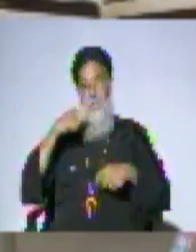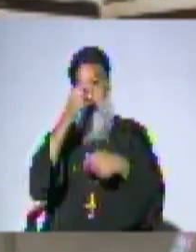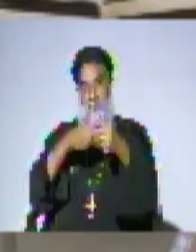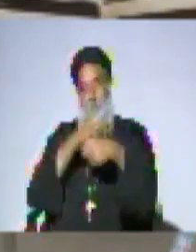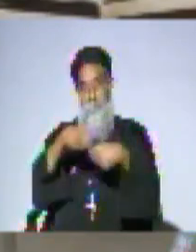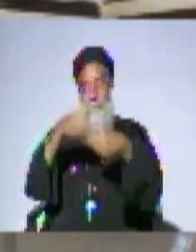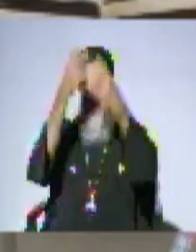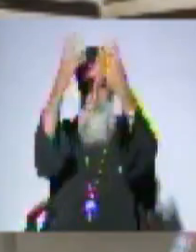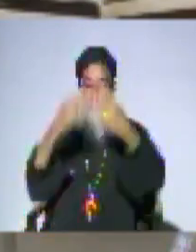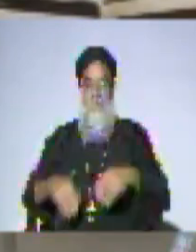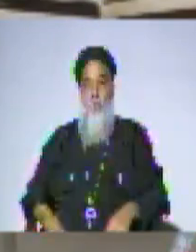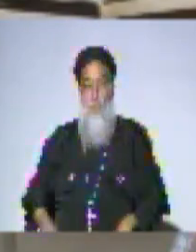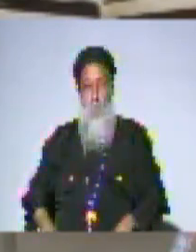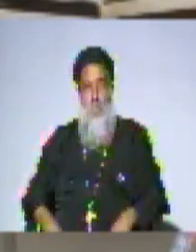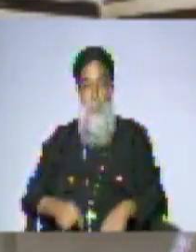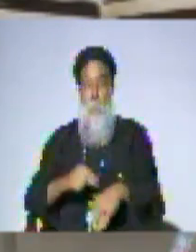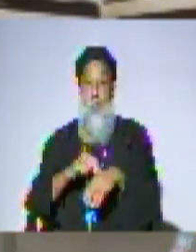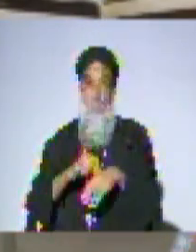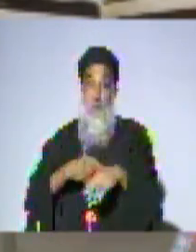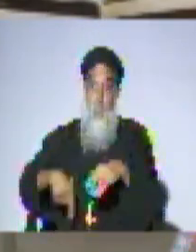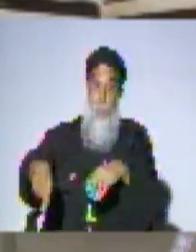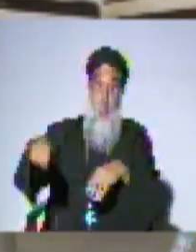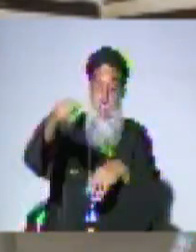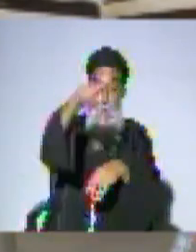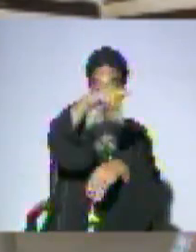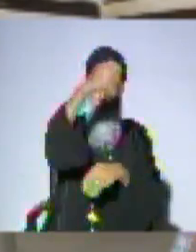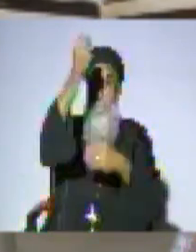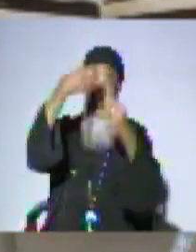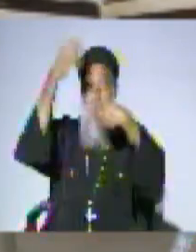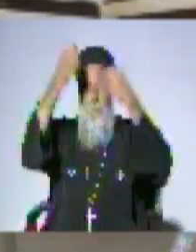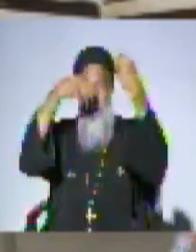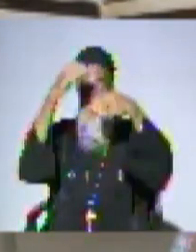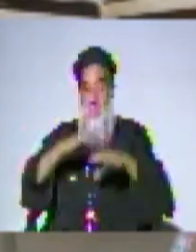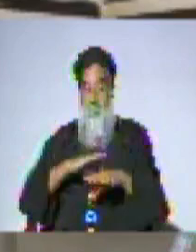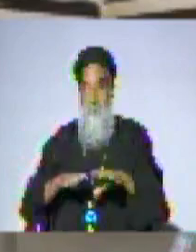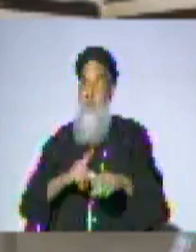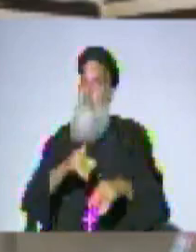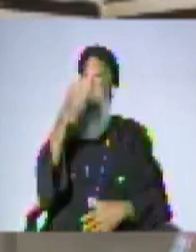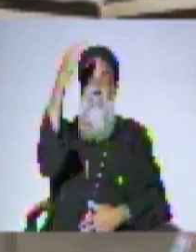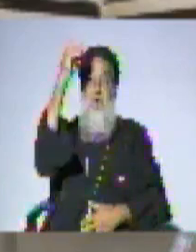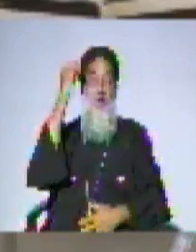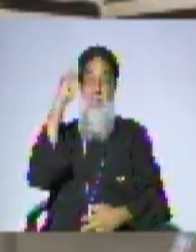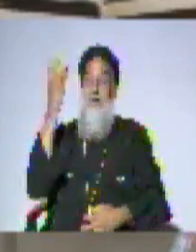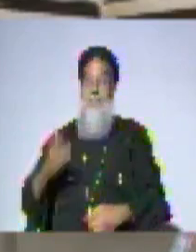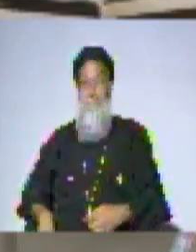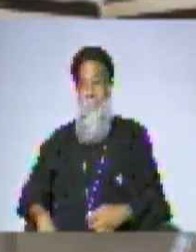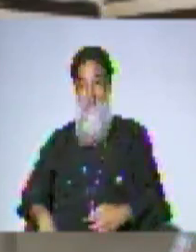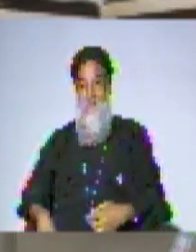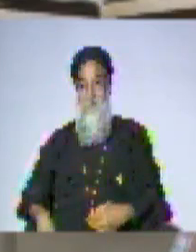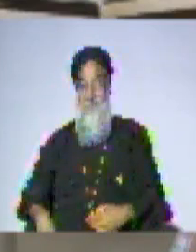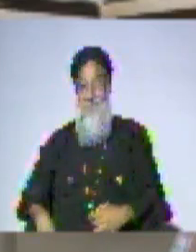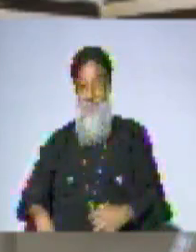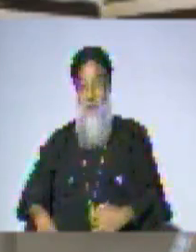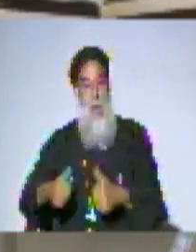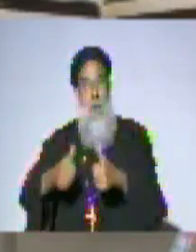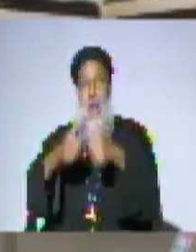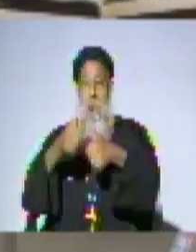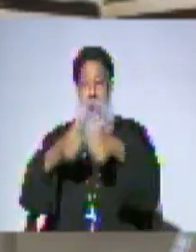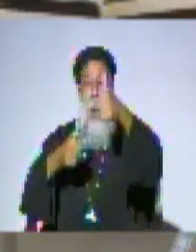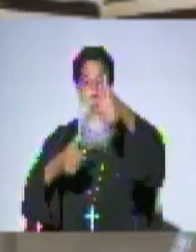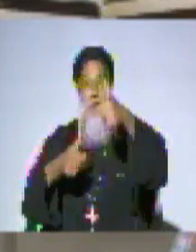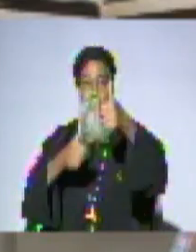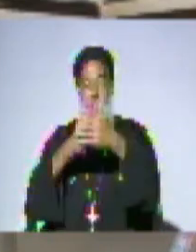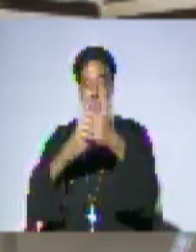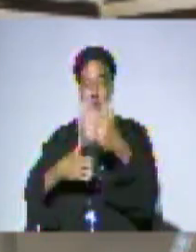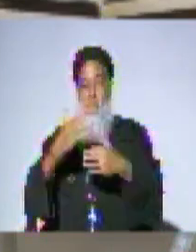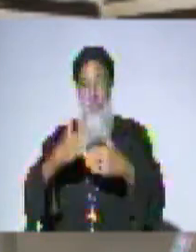ولذلك لو الإنسان أخذ كل عطايا ربنا على الأرض، طب هياخد إيه في السماء؟ فعشان كده بقى